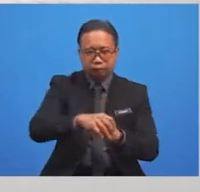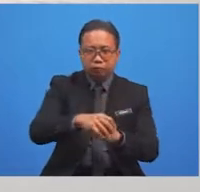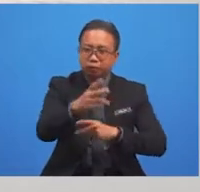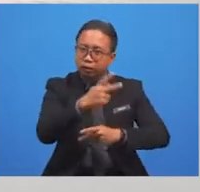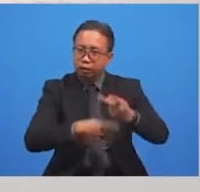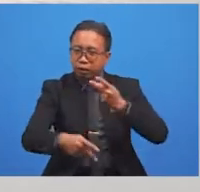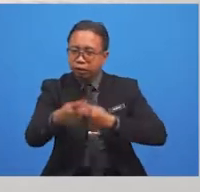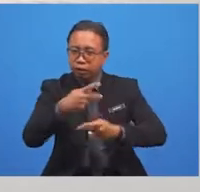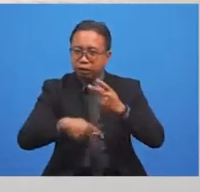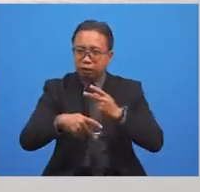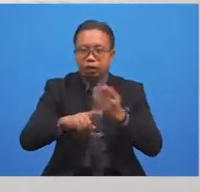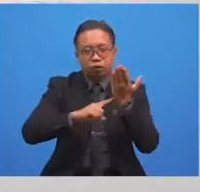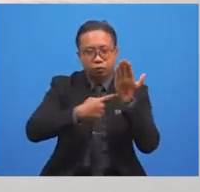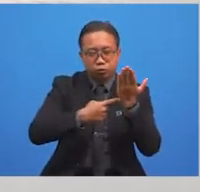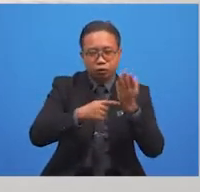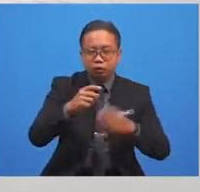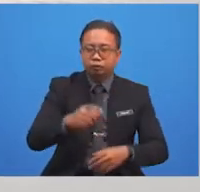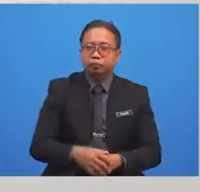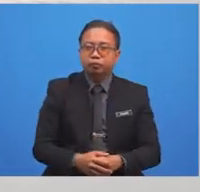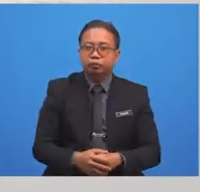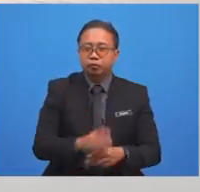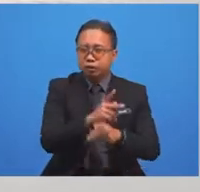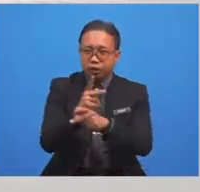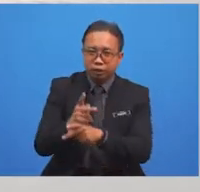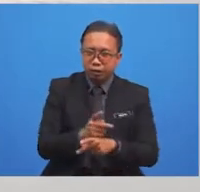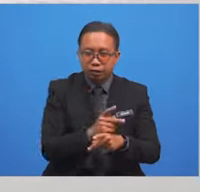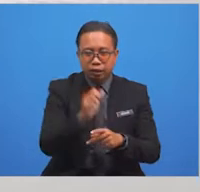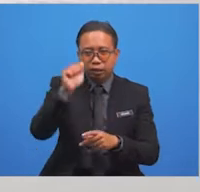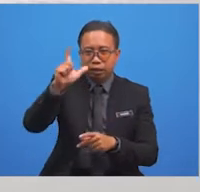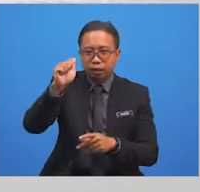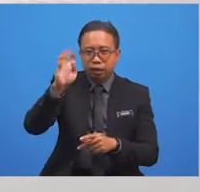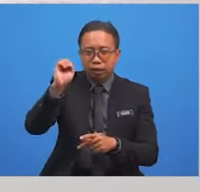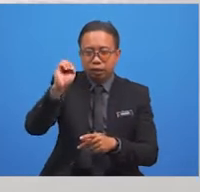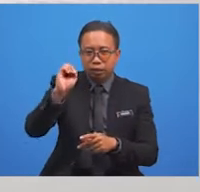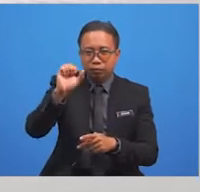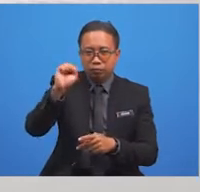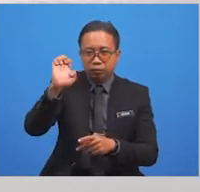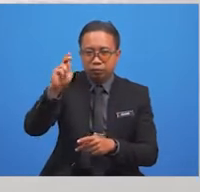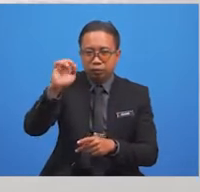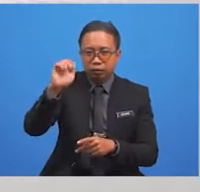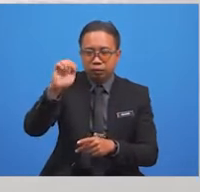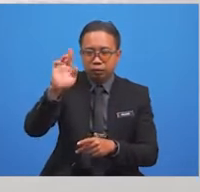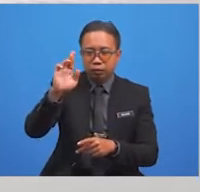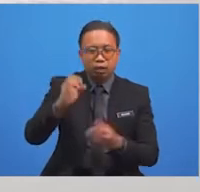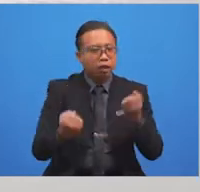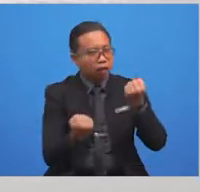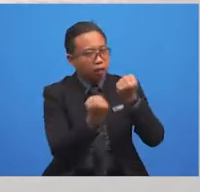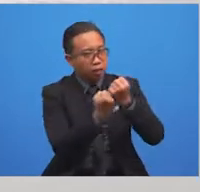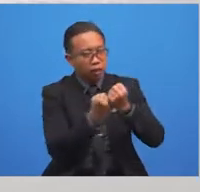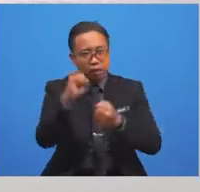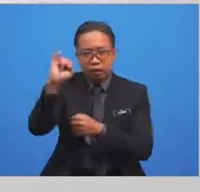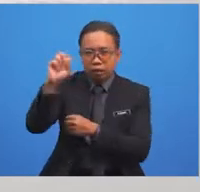Semula dapat memelihara dan memulihara alam sekitar dan menggalakkan